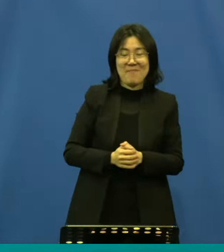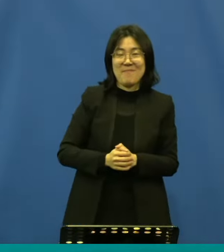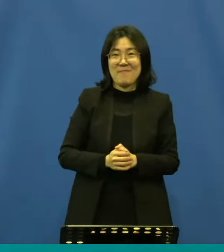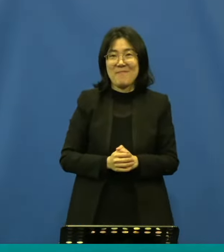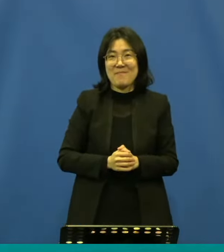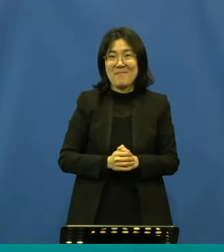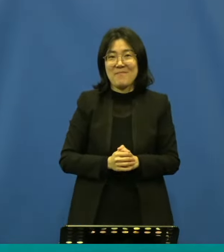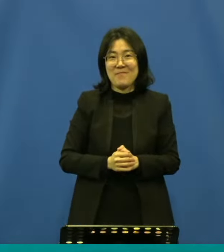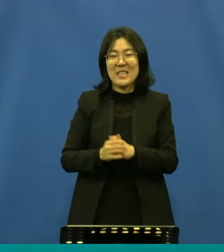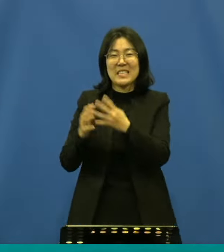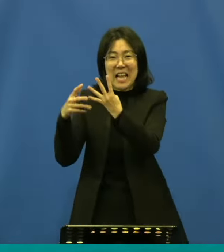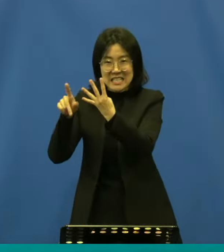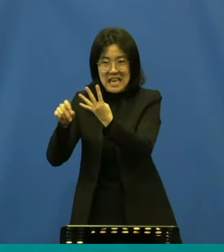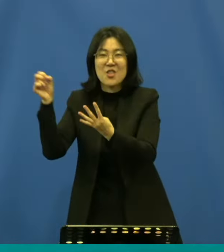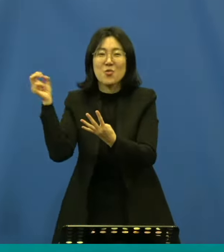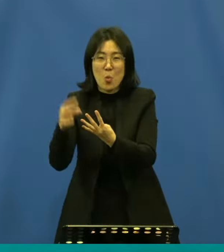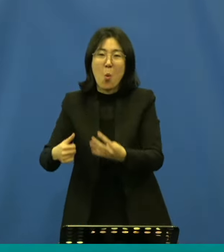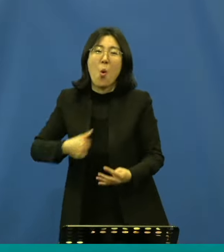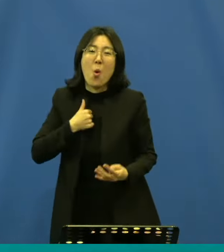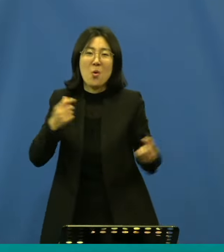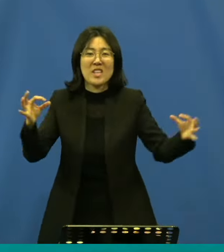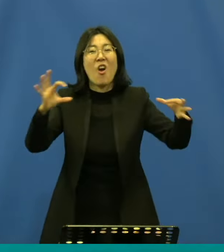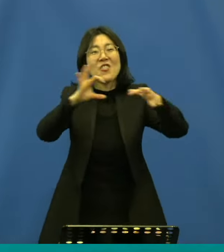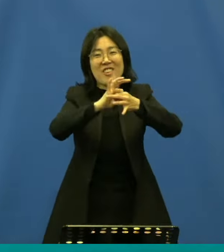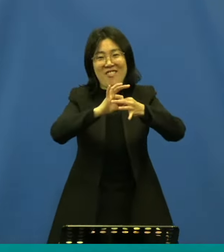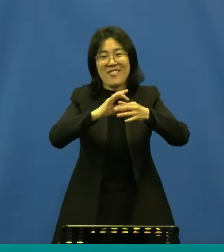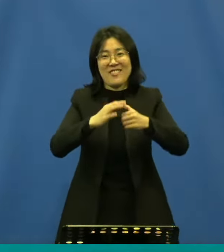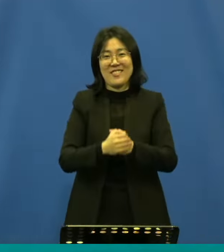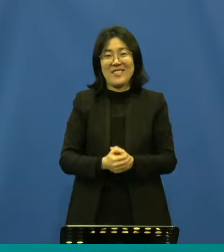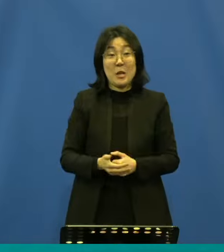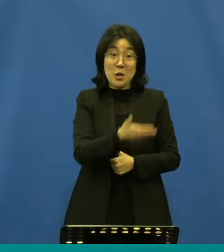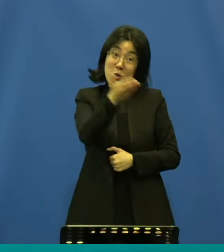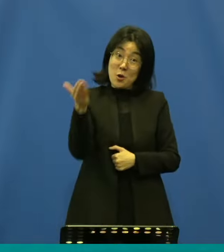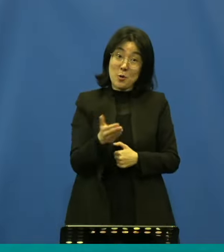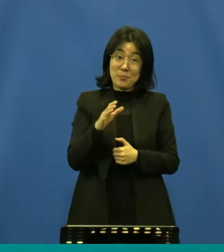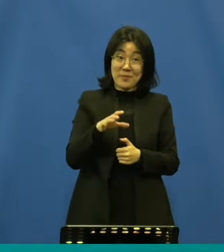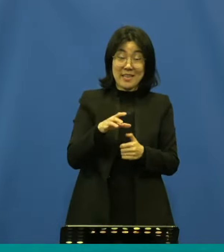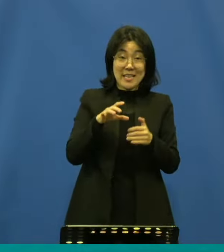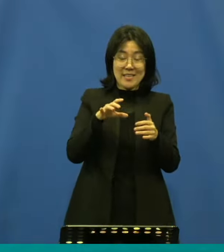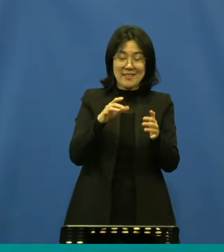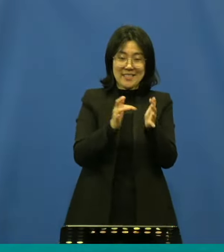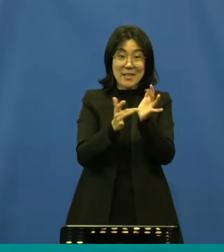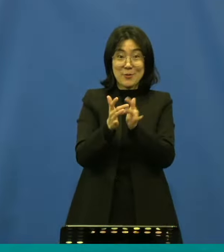여러분, 우리는 처음 예수를 믿을 때 무슨 생각을 합니까?